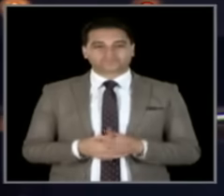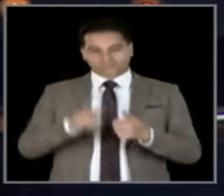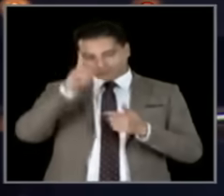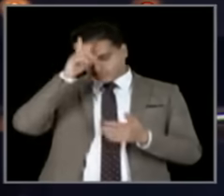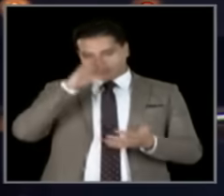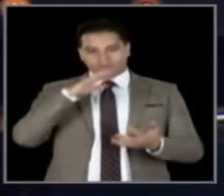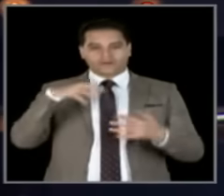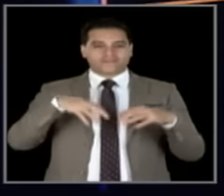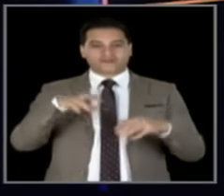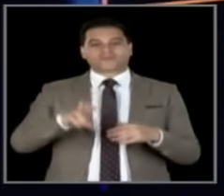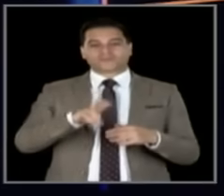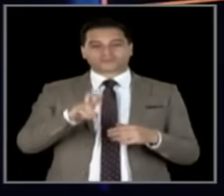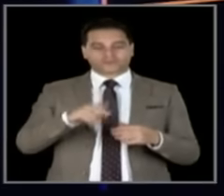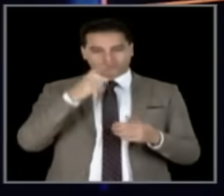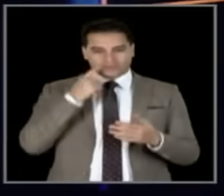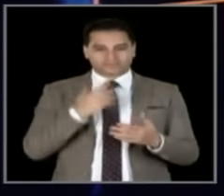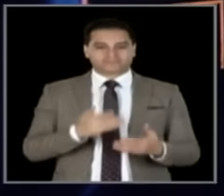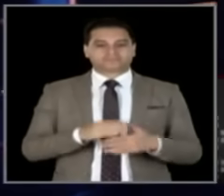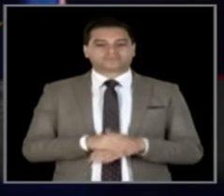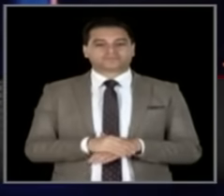جغرافيا والسؤال.